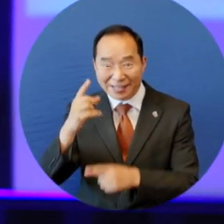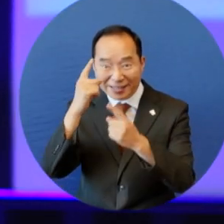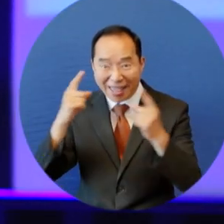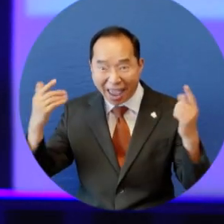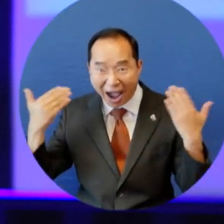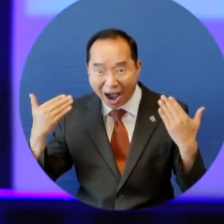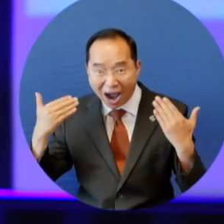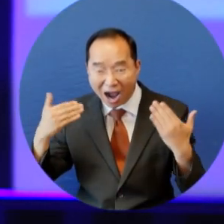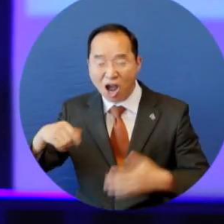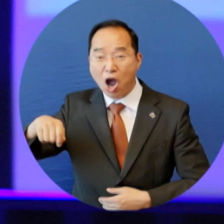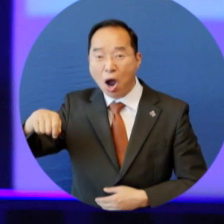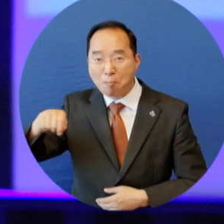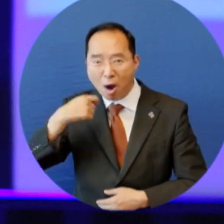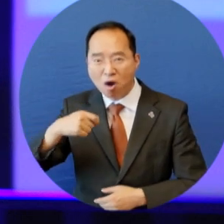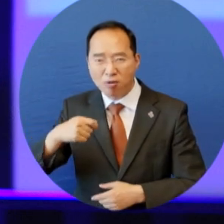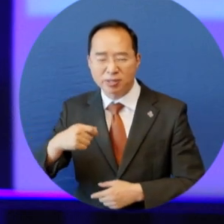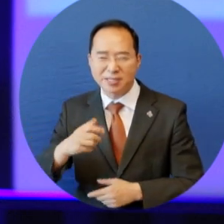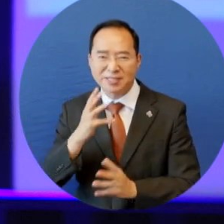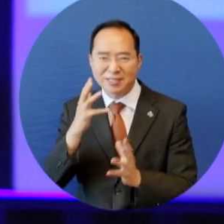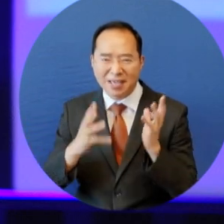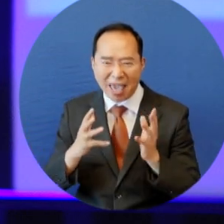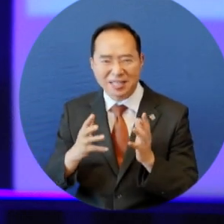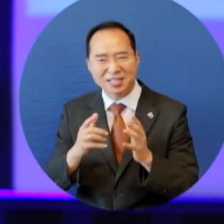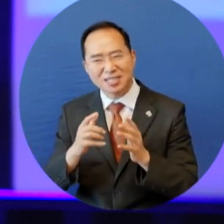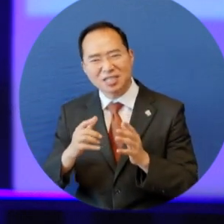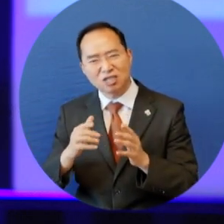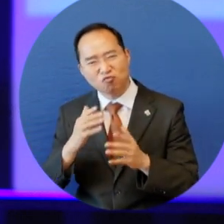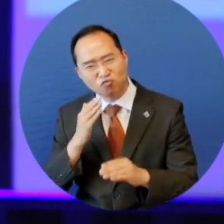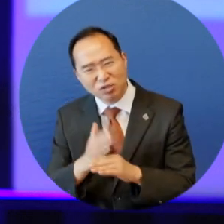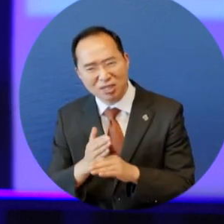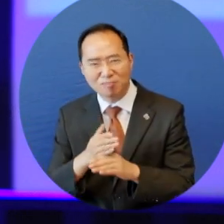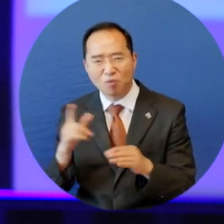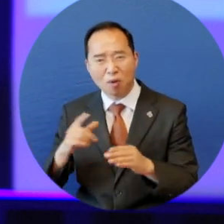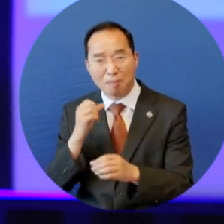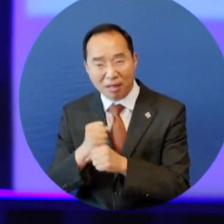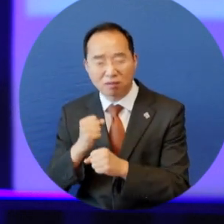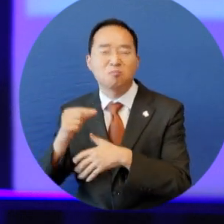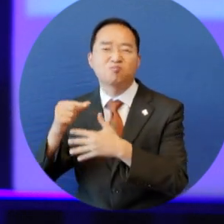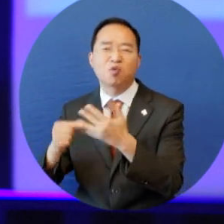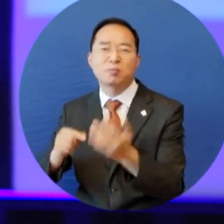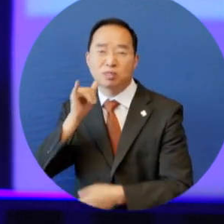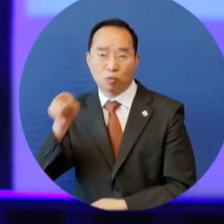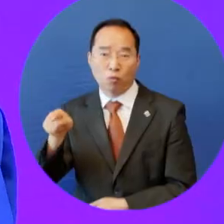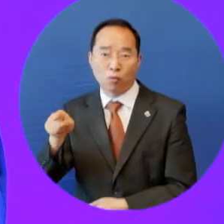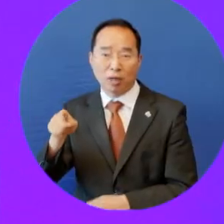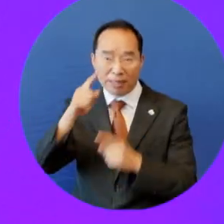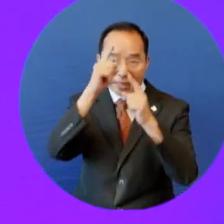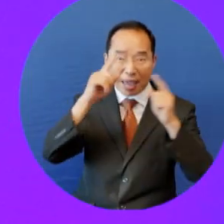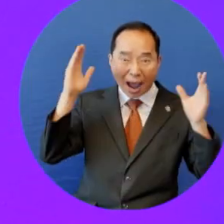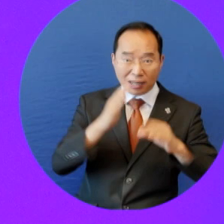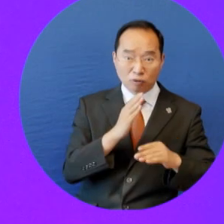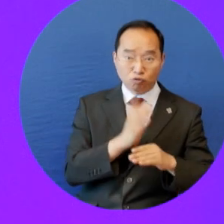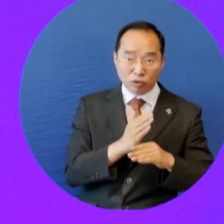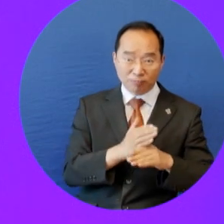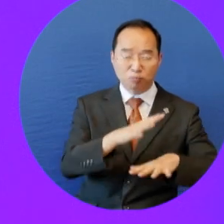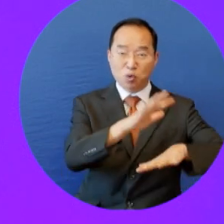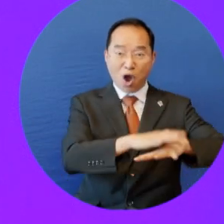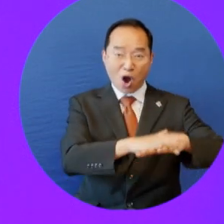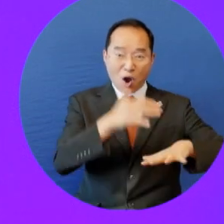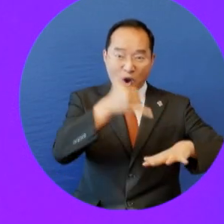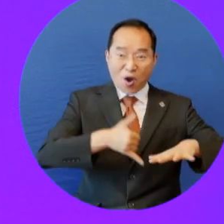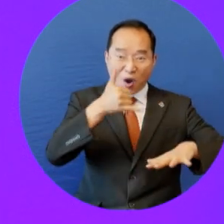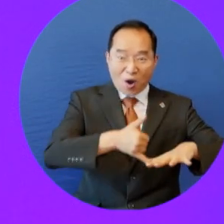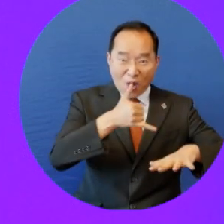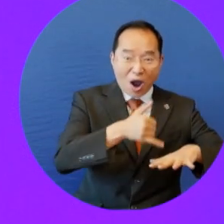예일 대학에서는 먹거리가 굉장히 강조되는 그런 프로그램들이 운영이 되고 있었고요. 대학생들이